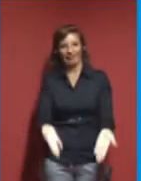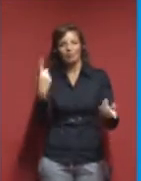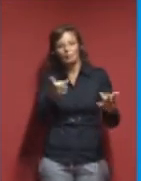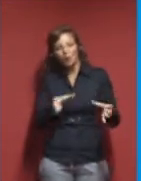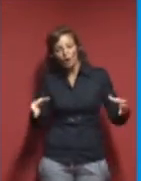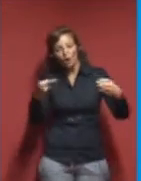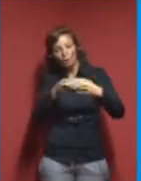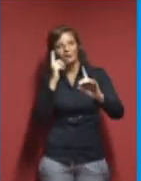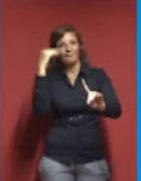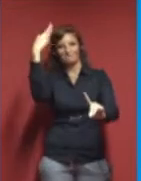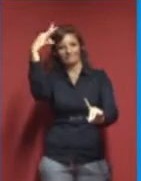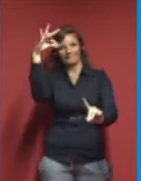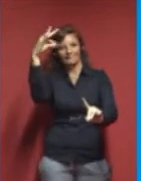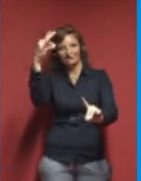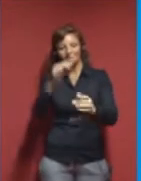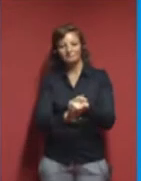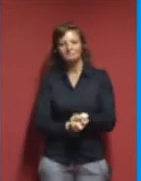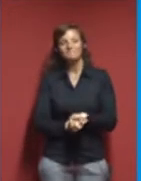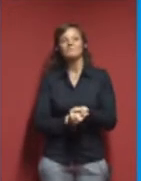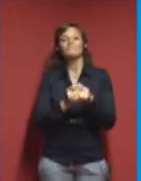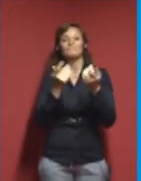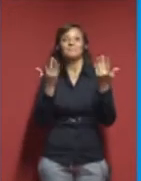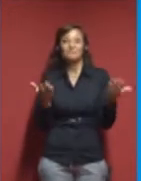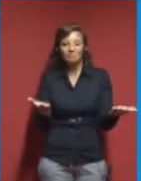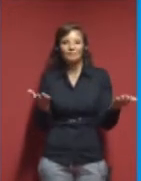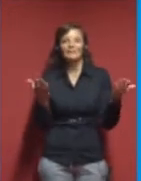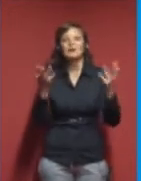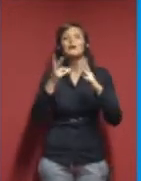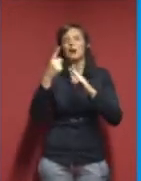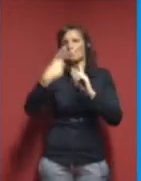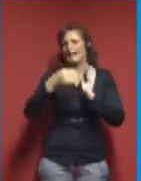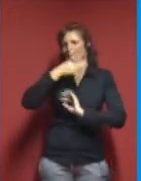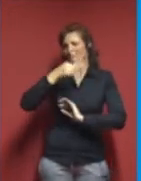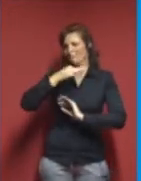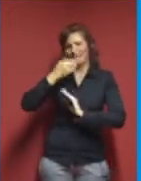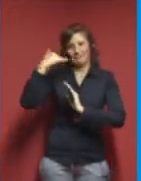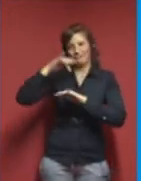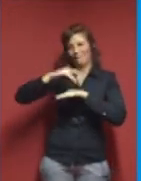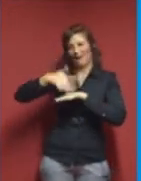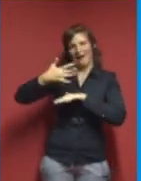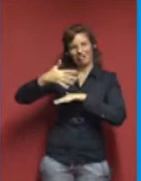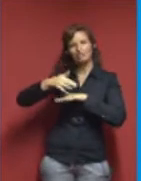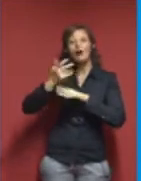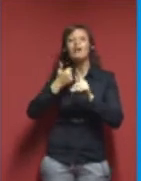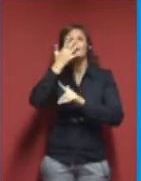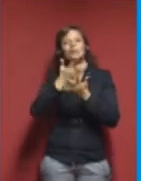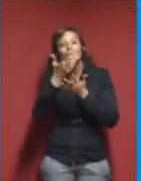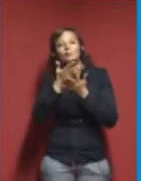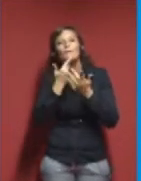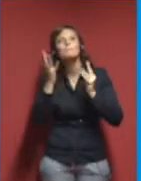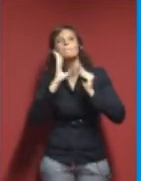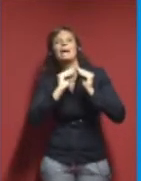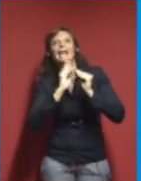comunità davvero eccezionale. Allora, come gli speaker prima di me hanno fatto, vorrei parlarvi del making, del fare.